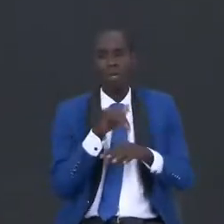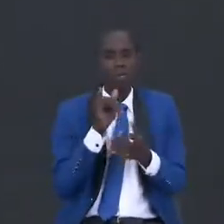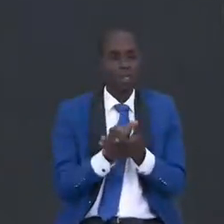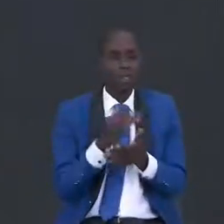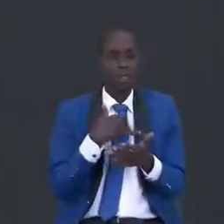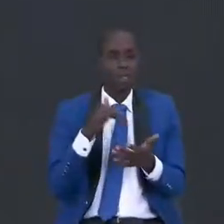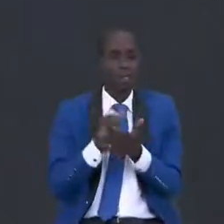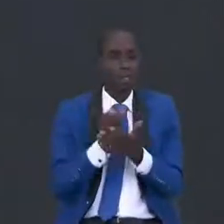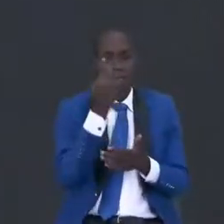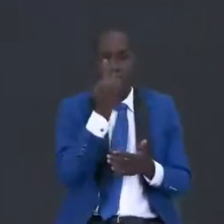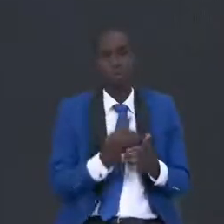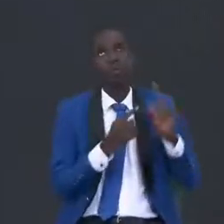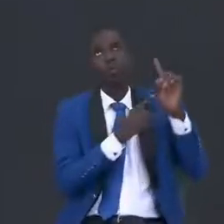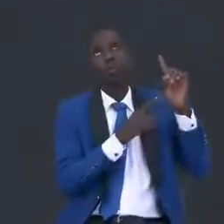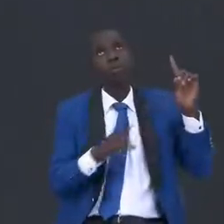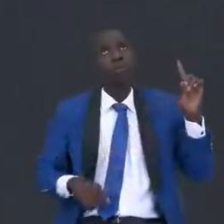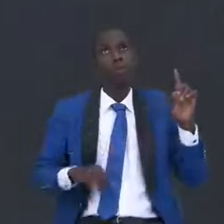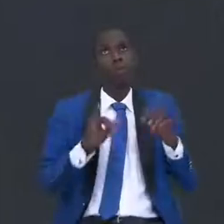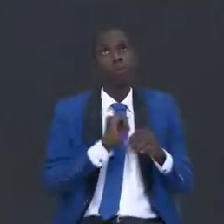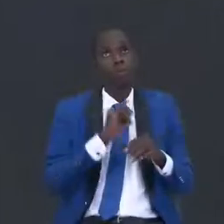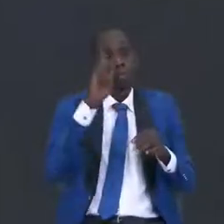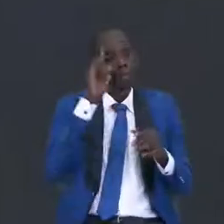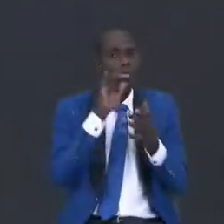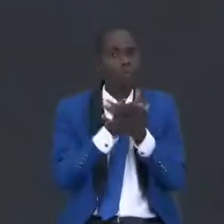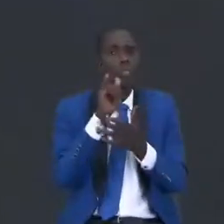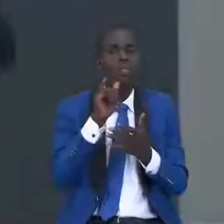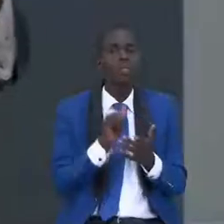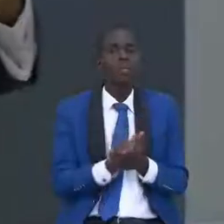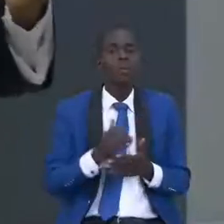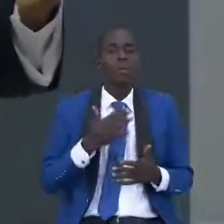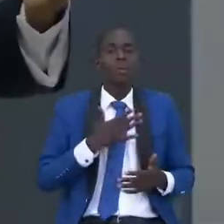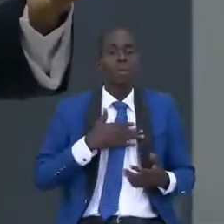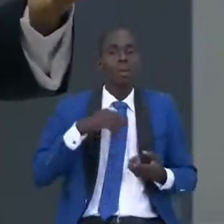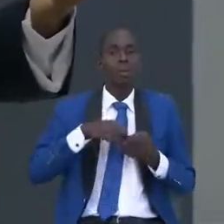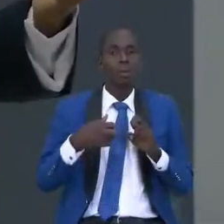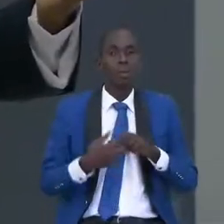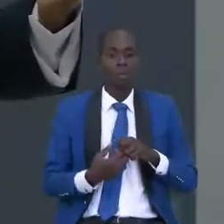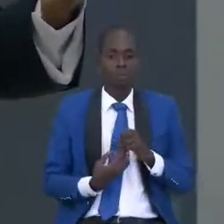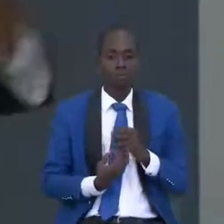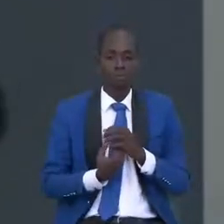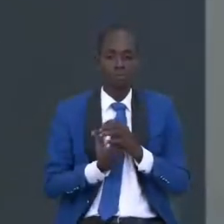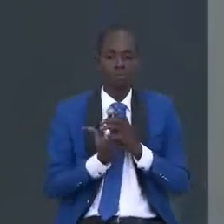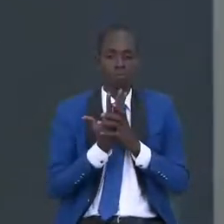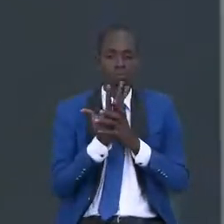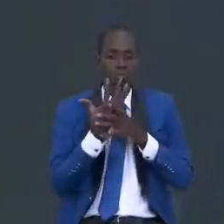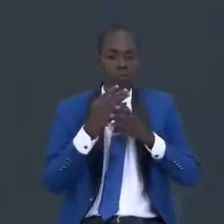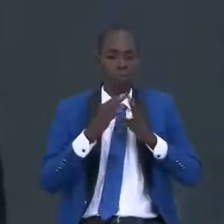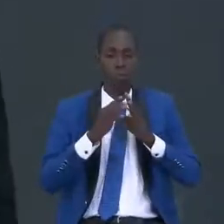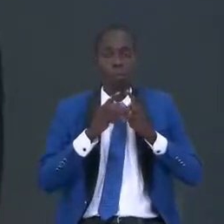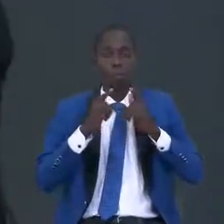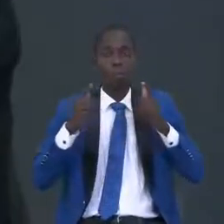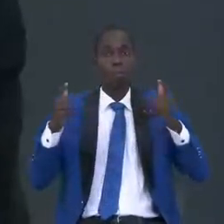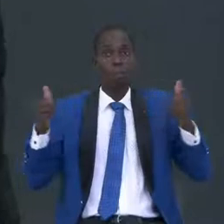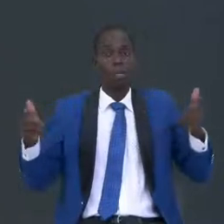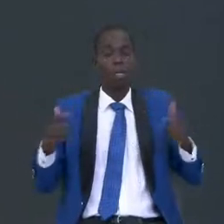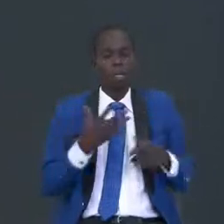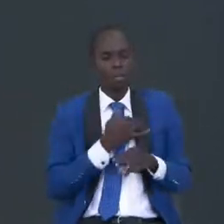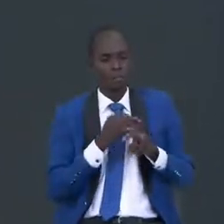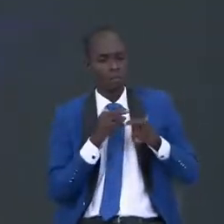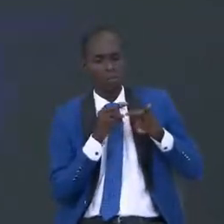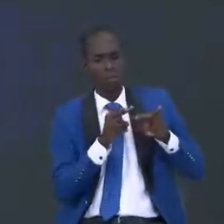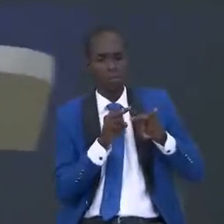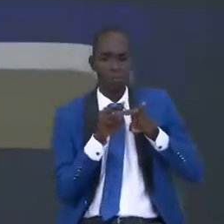Seigneur, je crois. Alors mes problèmes prennent de l'ampleur et je regarde mes problèmes